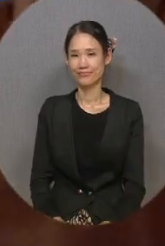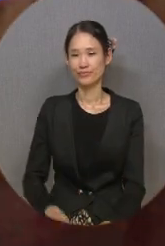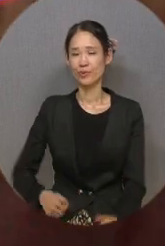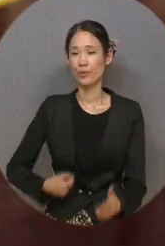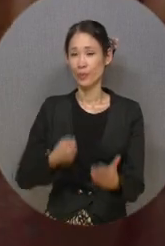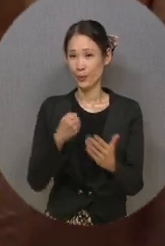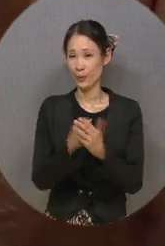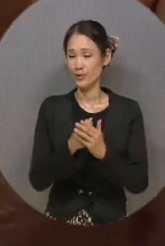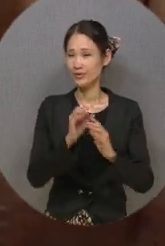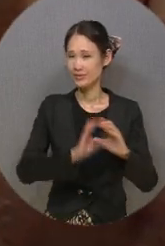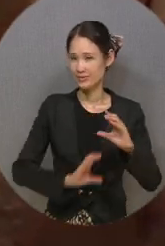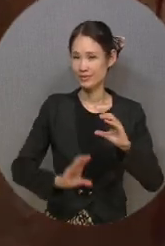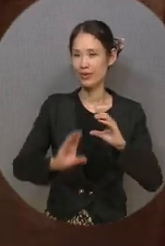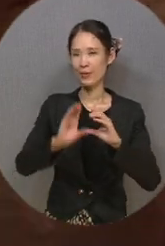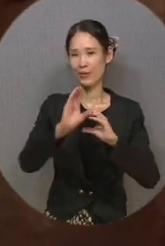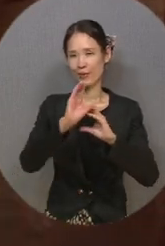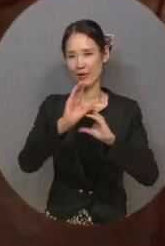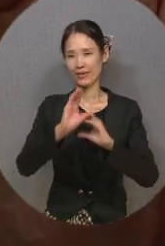용기를 더하고.